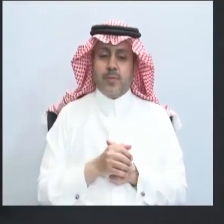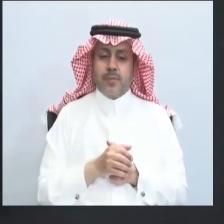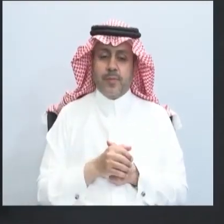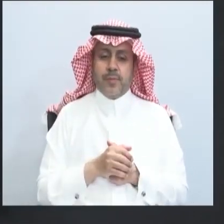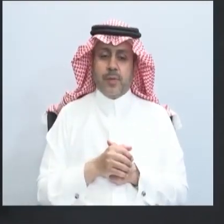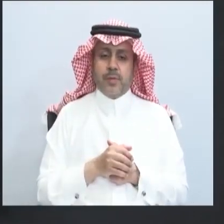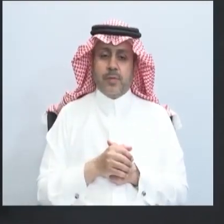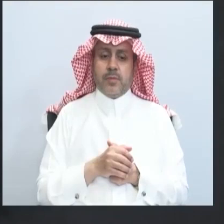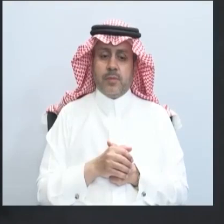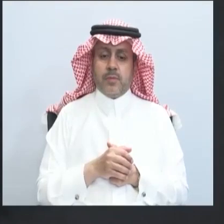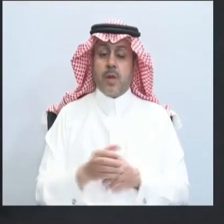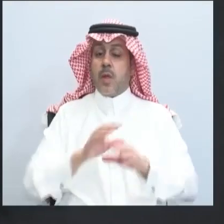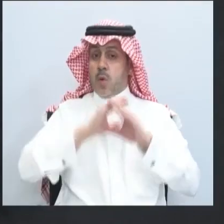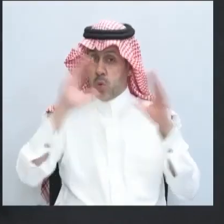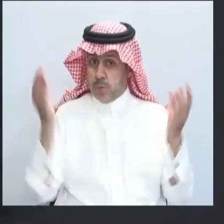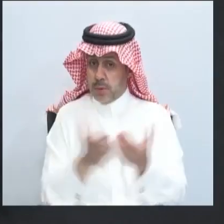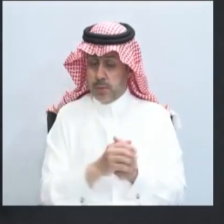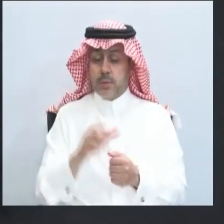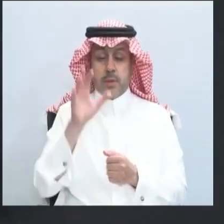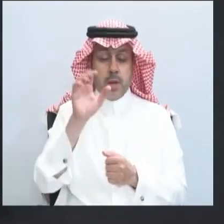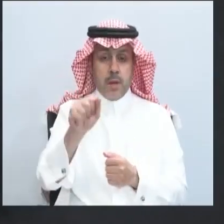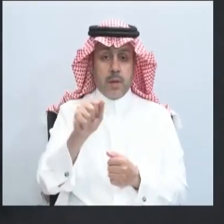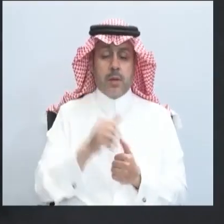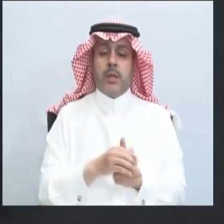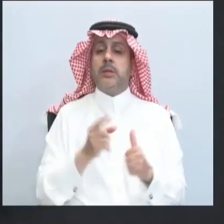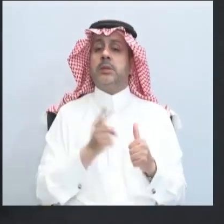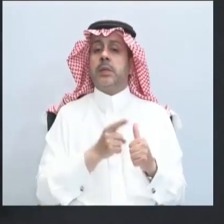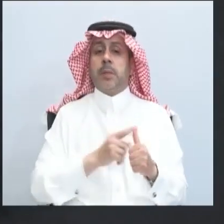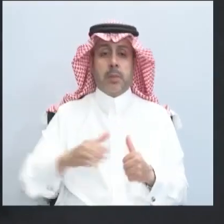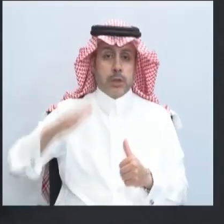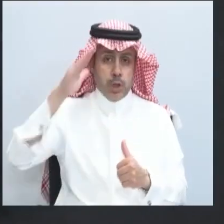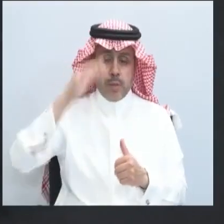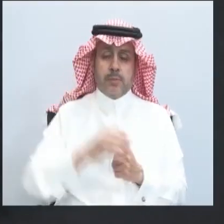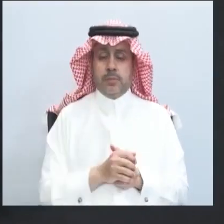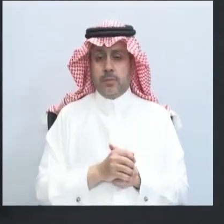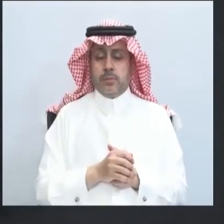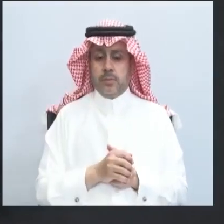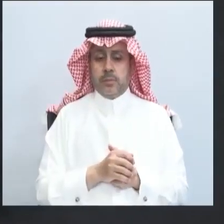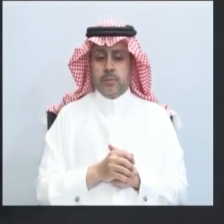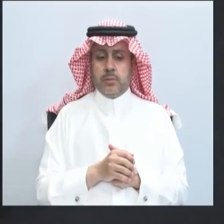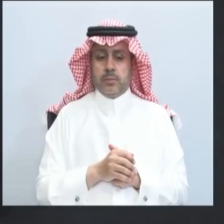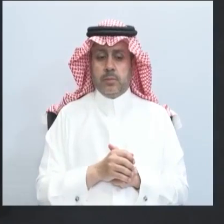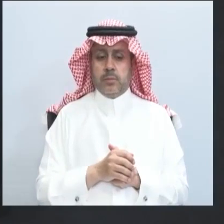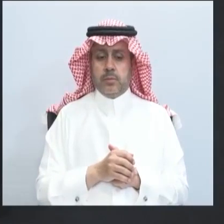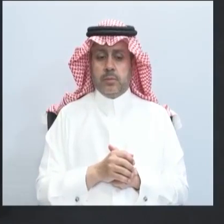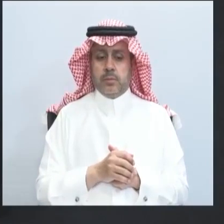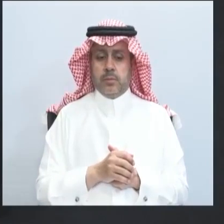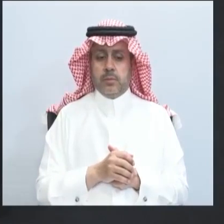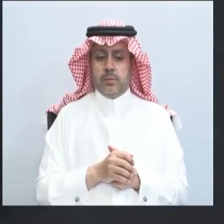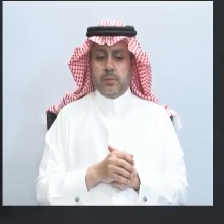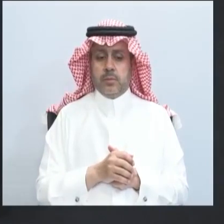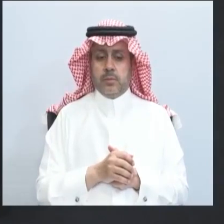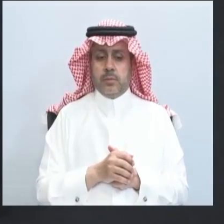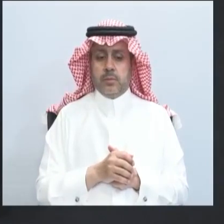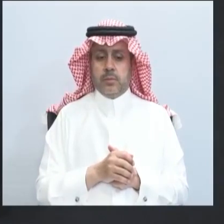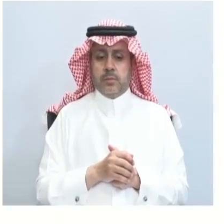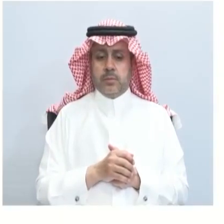بذلك هذا كله من حقه ان تبداه بالسلام ولا تنتظر ان يبدا ك ذلك الكبير